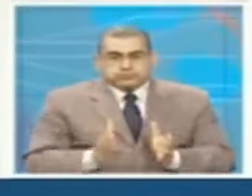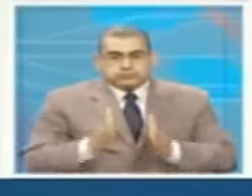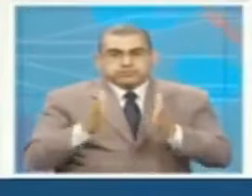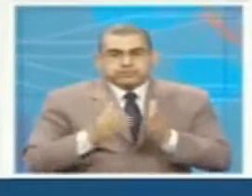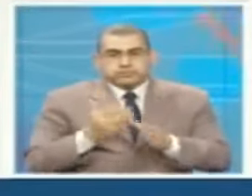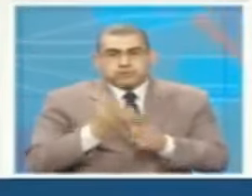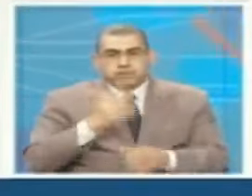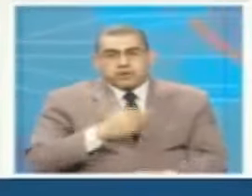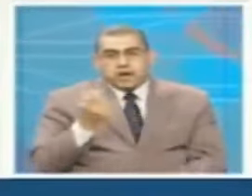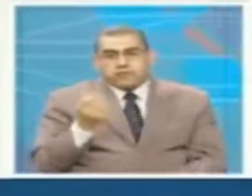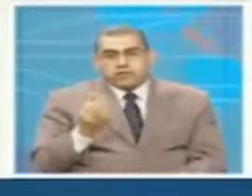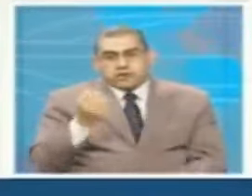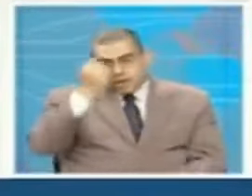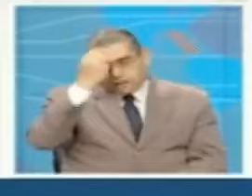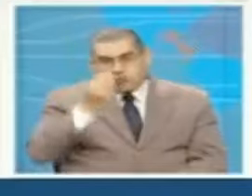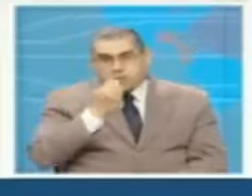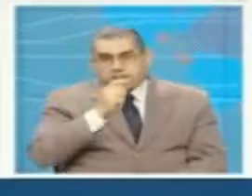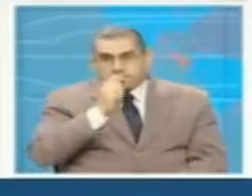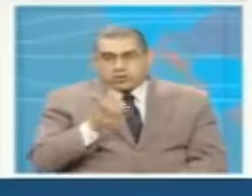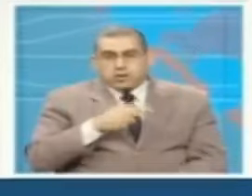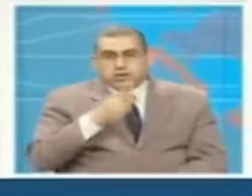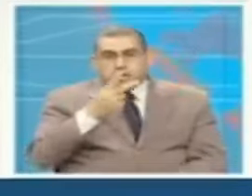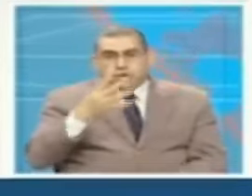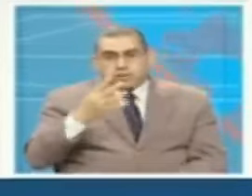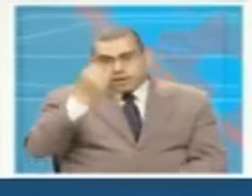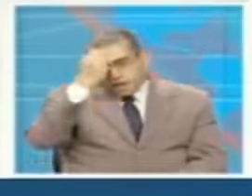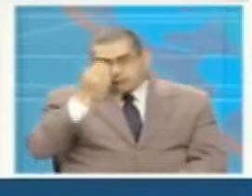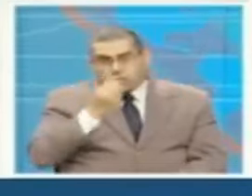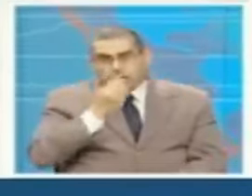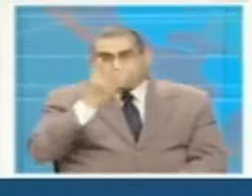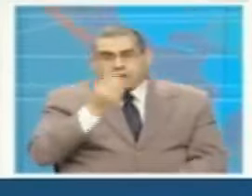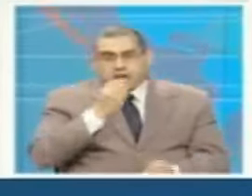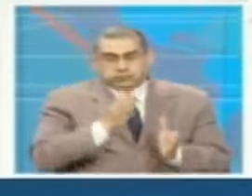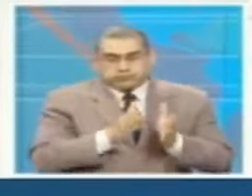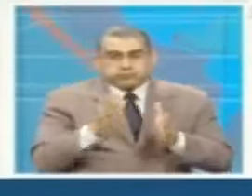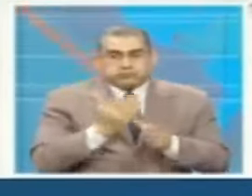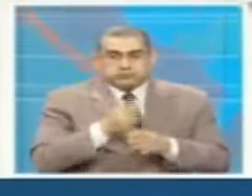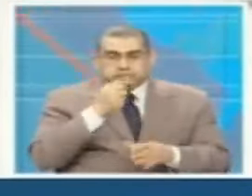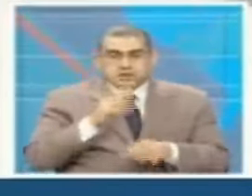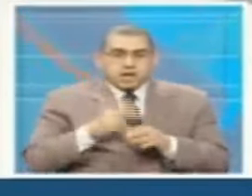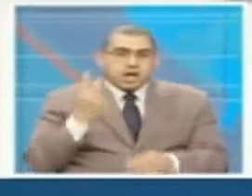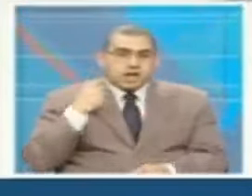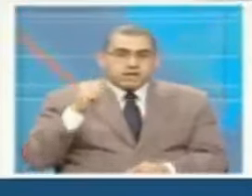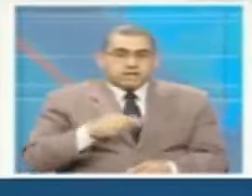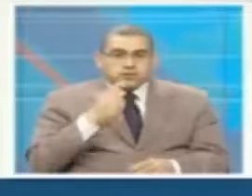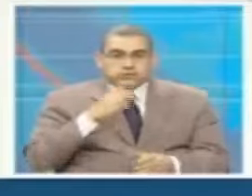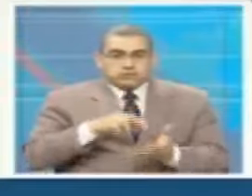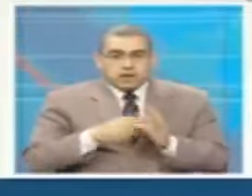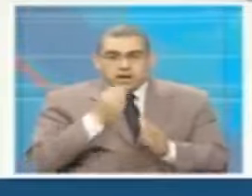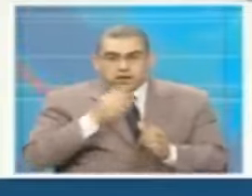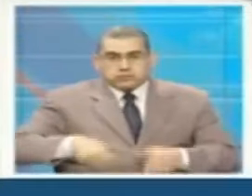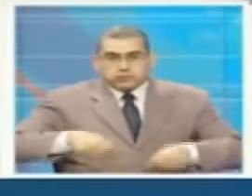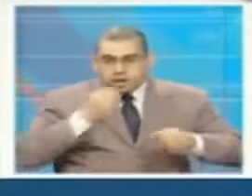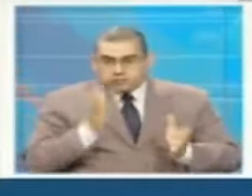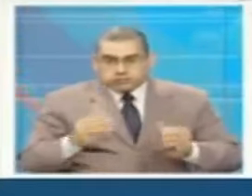ربما 35,000 وجبه افطار و42,000 وجبه سحور، بالاضافه الى عدد من السلات الغذائيه التي